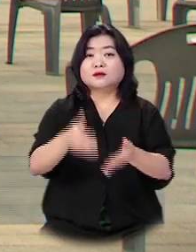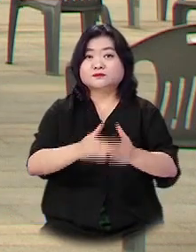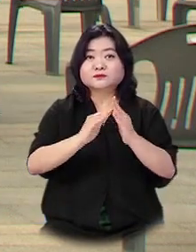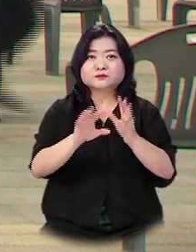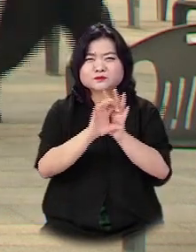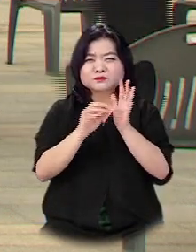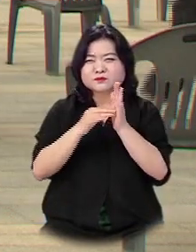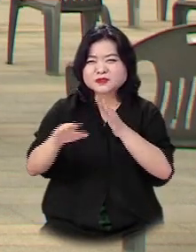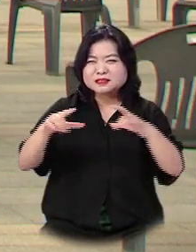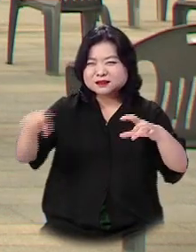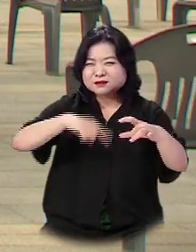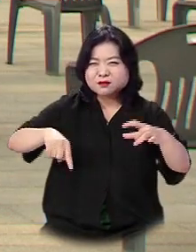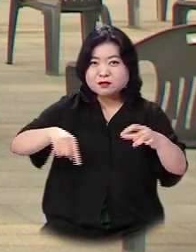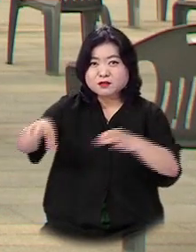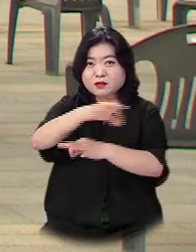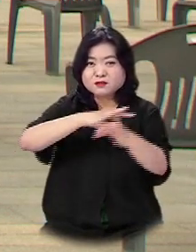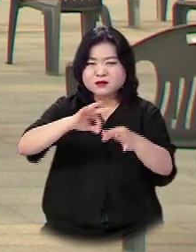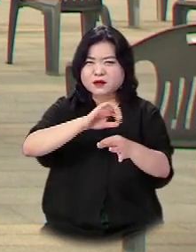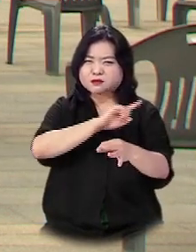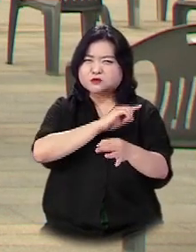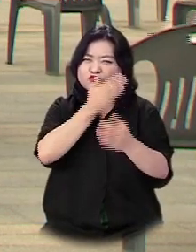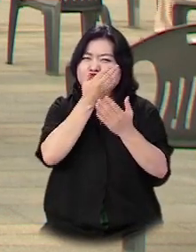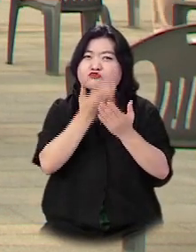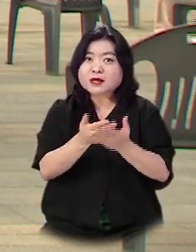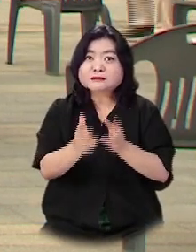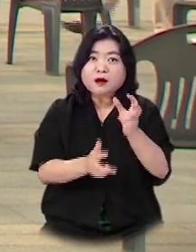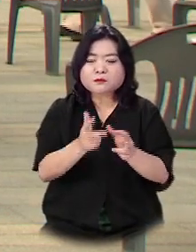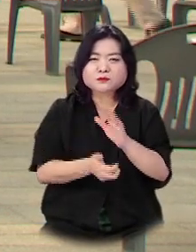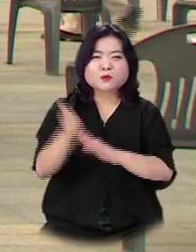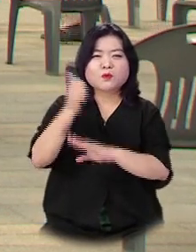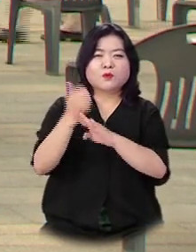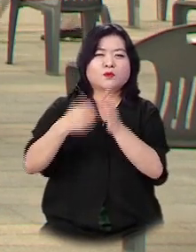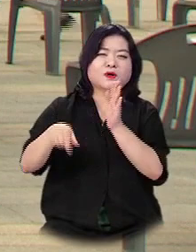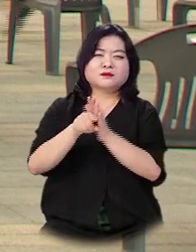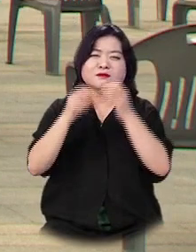경제 발전을 끌 최대 현안 사업입니다. 성공적인 추진을 위해